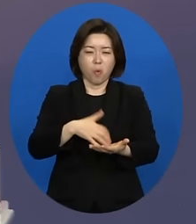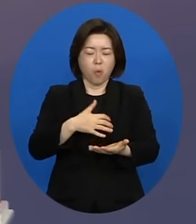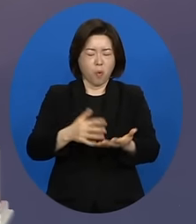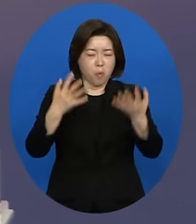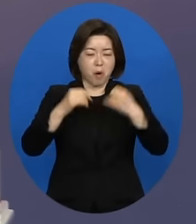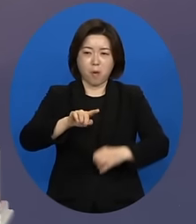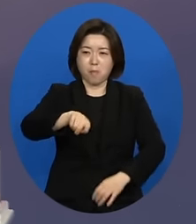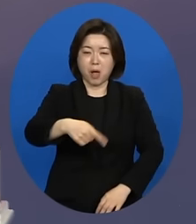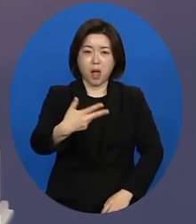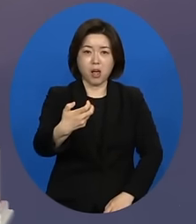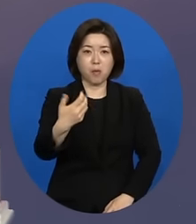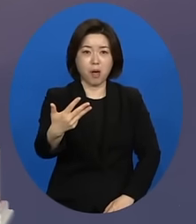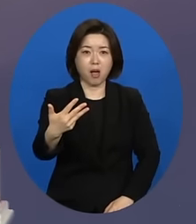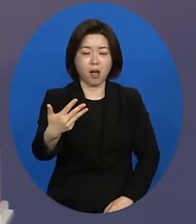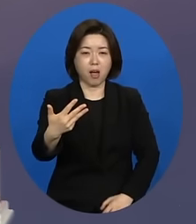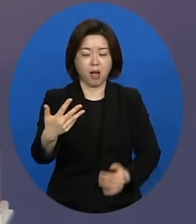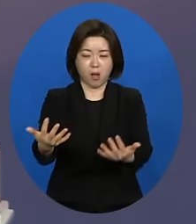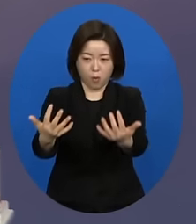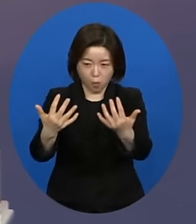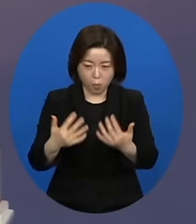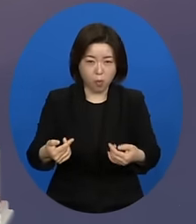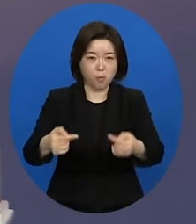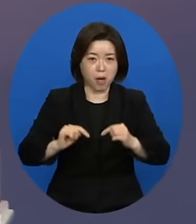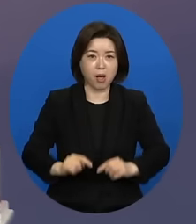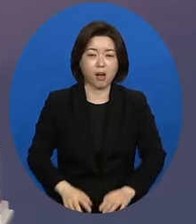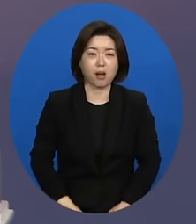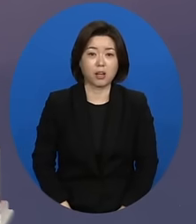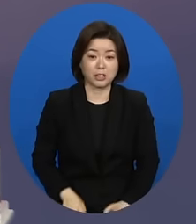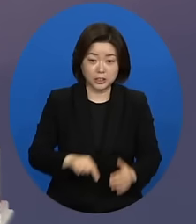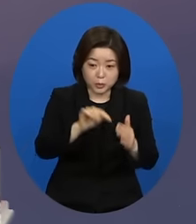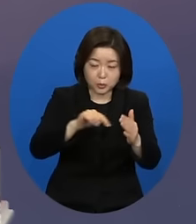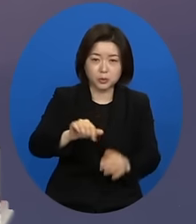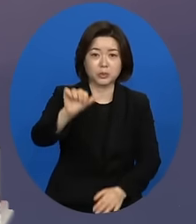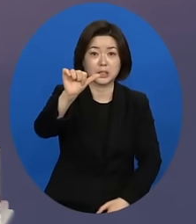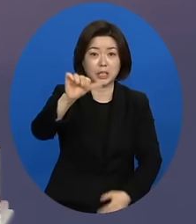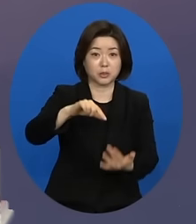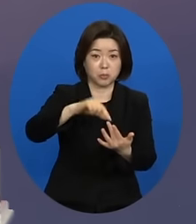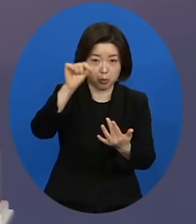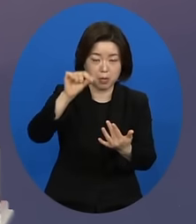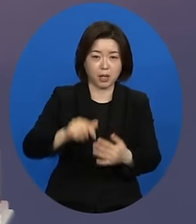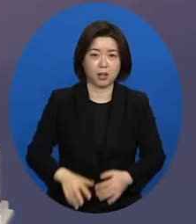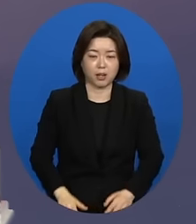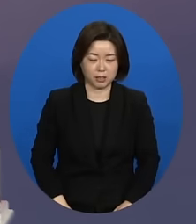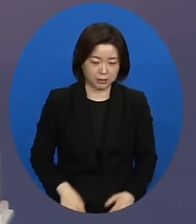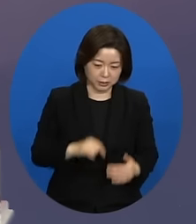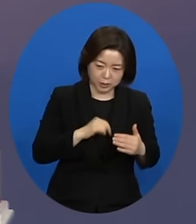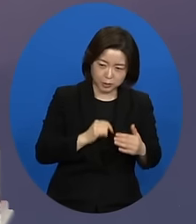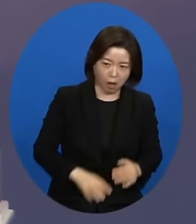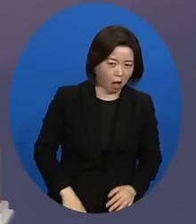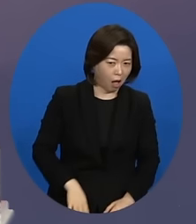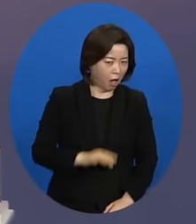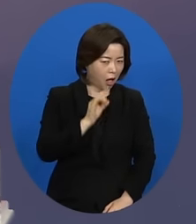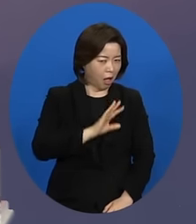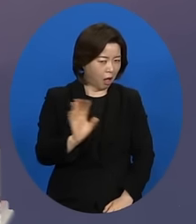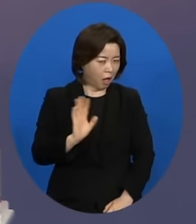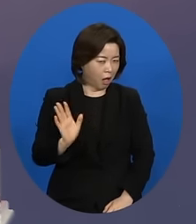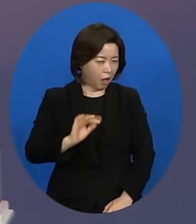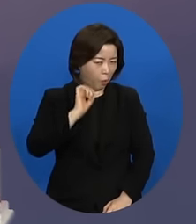왔어요. 178명이 왔어요. 근데 5명을 뽑는데 제가 속으로 아유 안 되겠구나 이거.